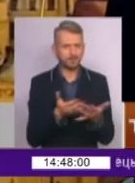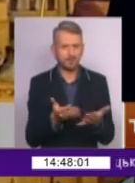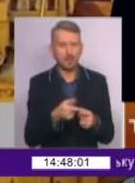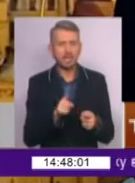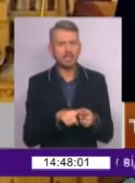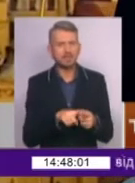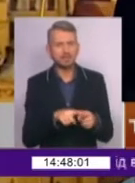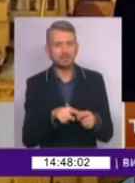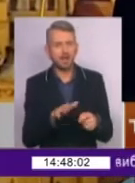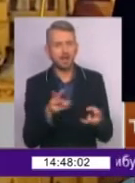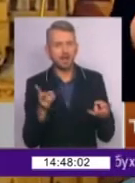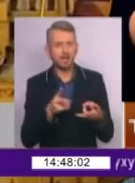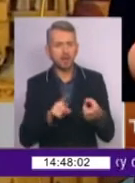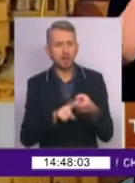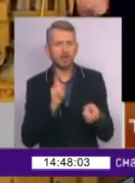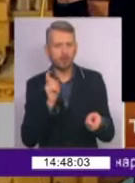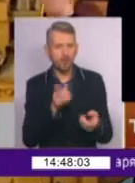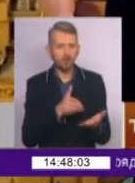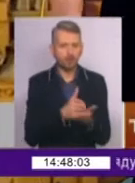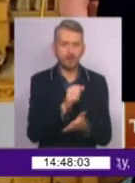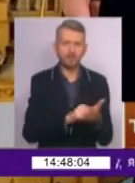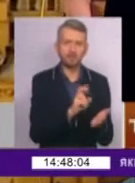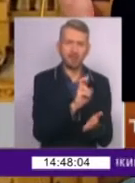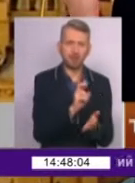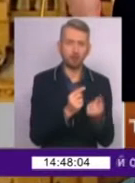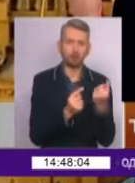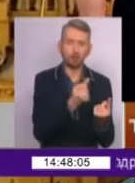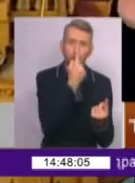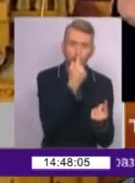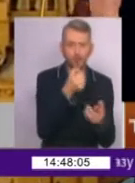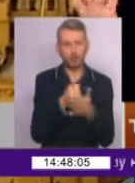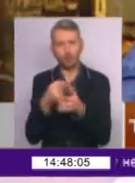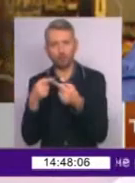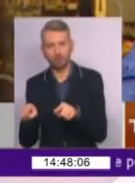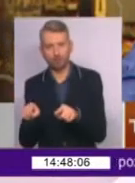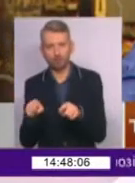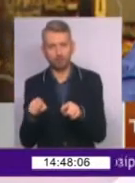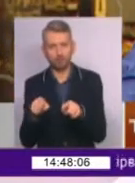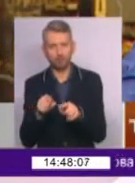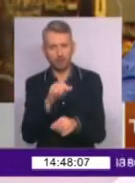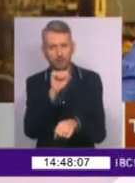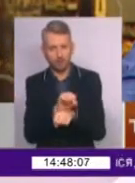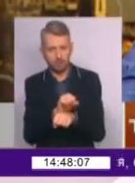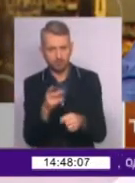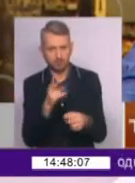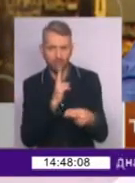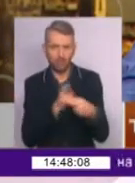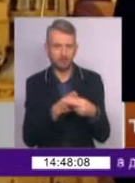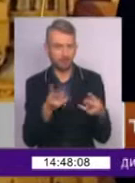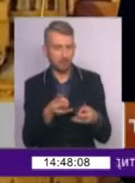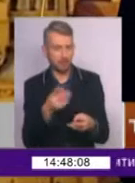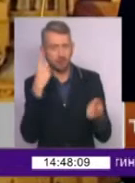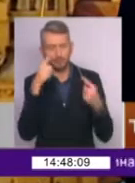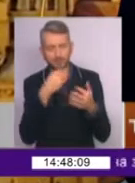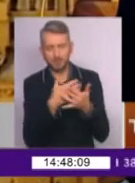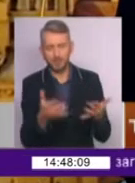неспецифічний шлях, розірвати шлях від бактерії з одного носа до іншого. І тут можна різні придумувати способи, але